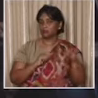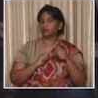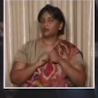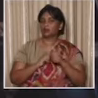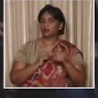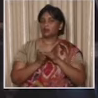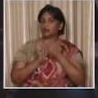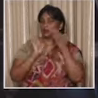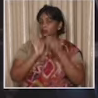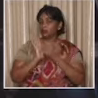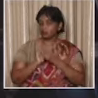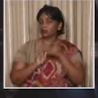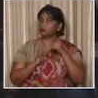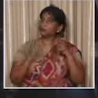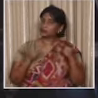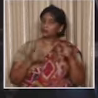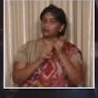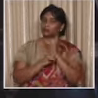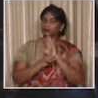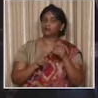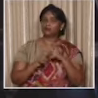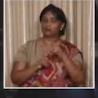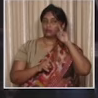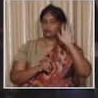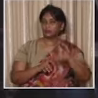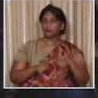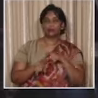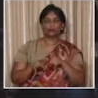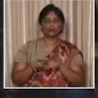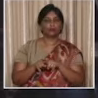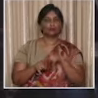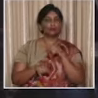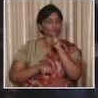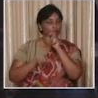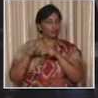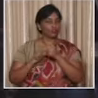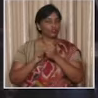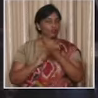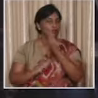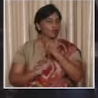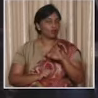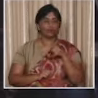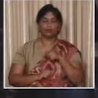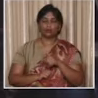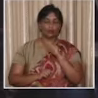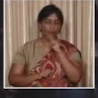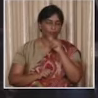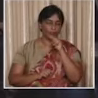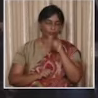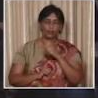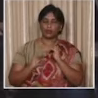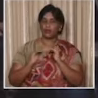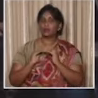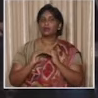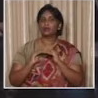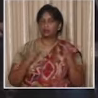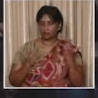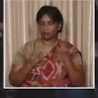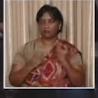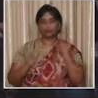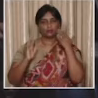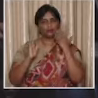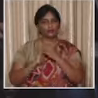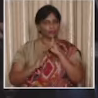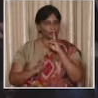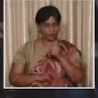යට ඉදිරිපත් කරන්න එහෙම නැතු එකපාර්ට අත්නොමතික විදිහට මේ අයව රස්සාවෙන් එළියට දාන එක කිසිසේත්ම සාධාරණ වෙන්නේ නැහැ කියන එක අවධාරණය